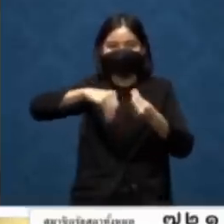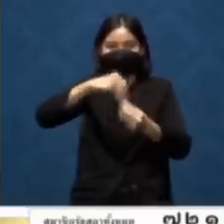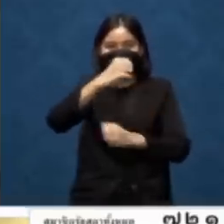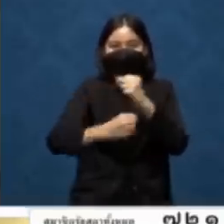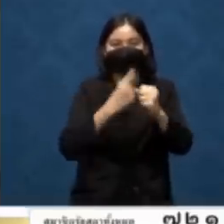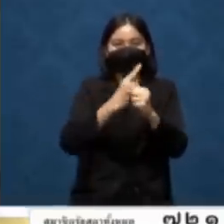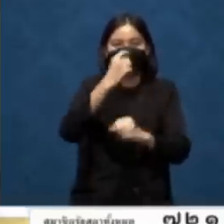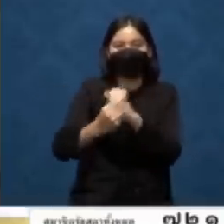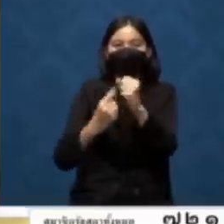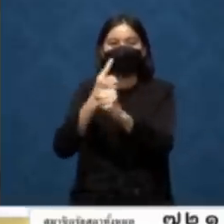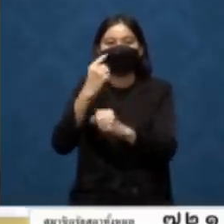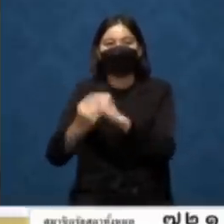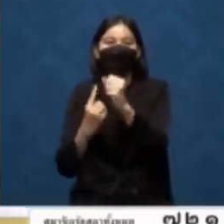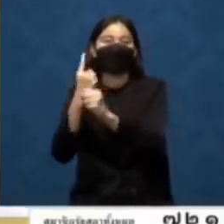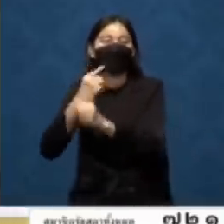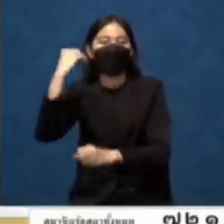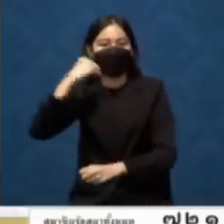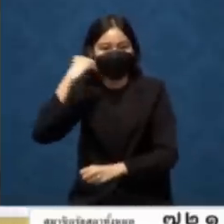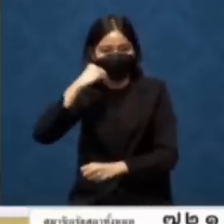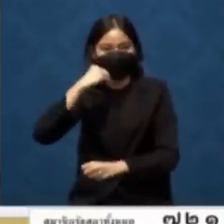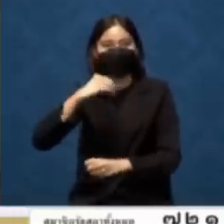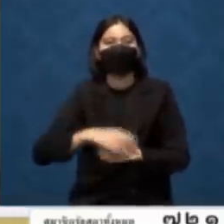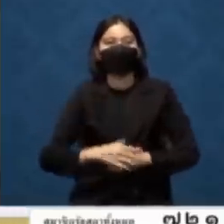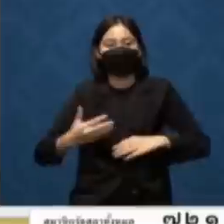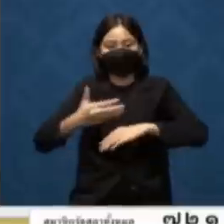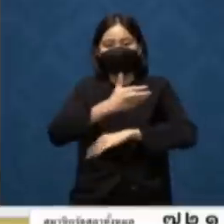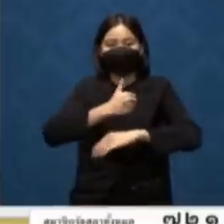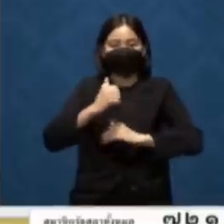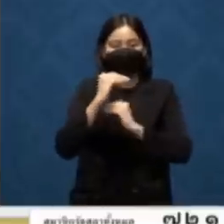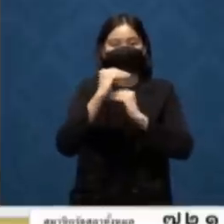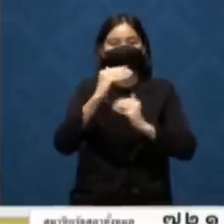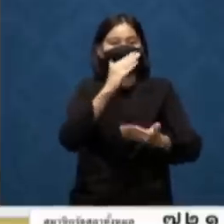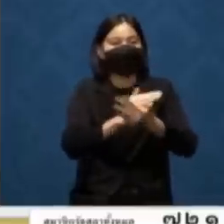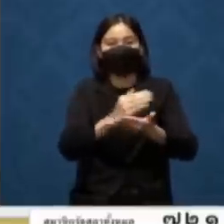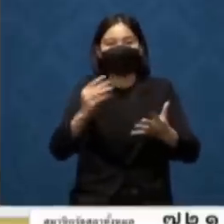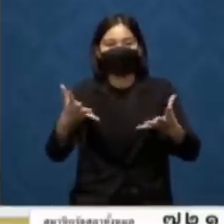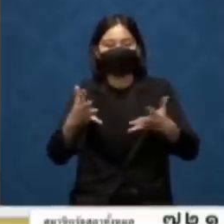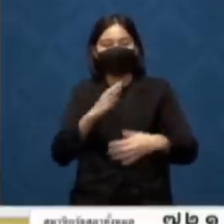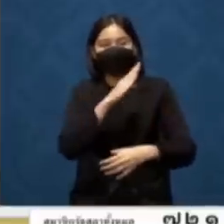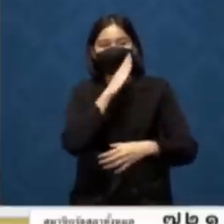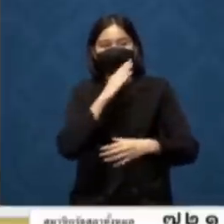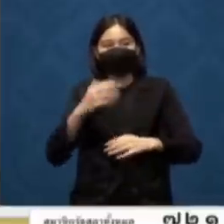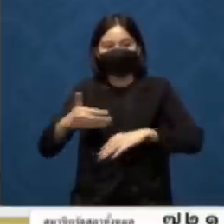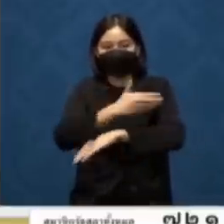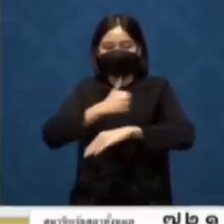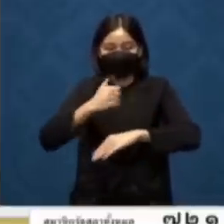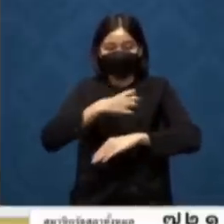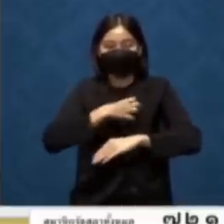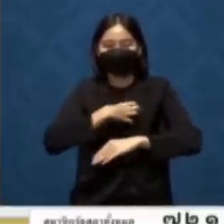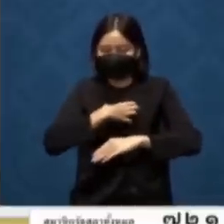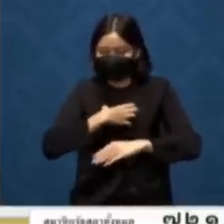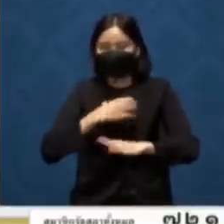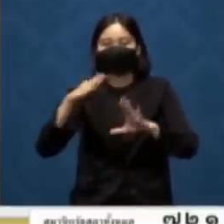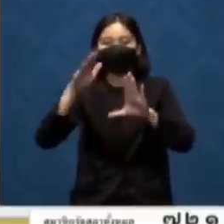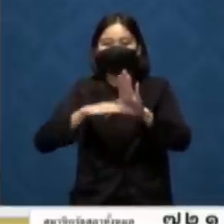ะปีพอมหมนเวีนกันเป็น ฝ่ายการเมองกเข้ไปบล็อไม่ได้ฝายการเมถ้าอยากเปผู้บริหารไปลงใยกท้องถิ่งใคร